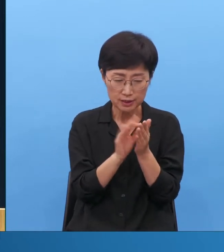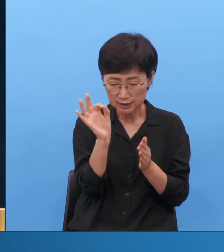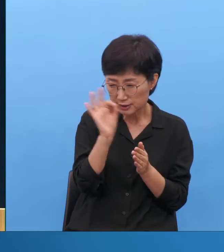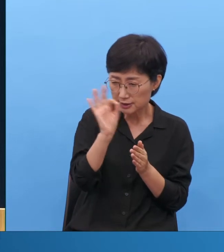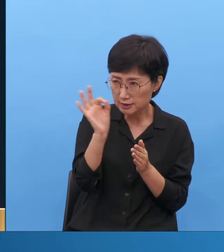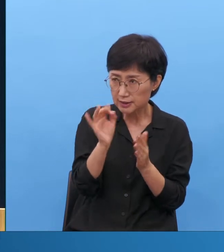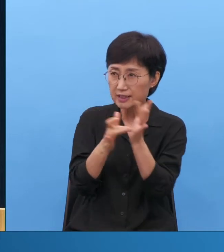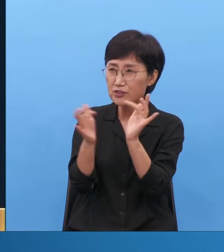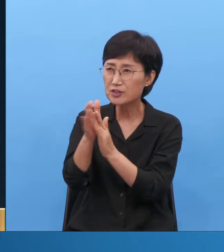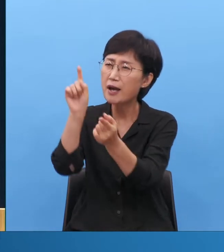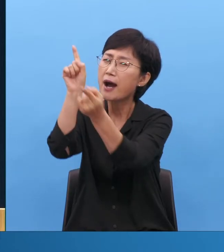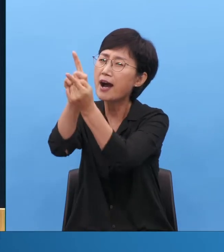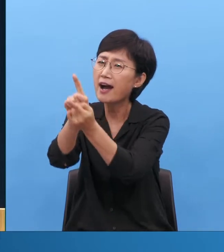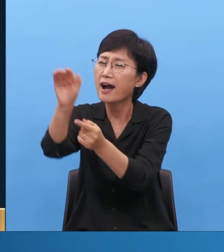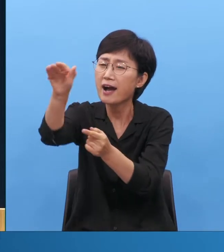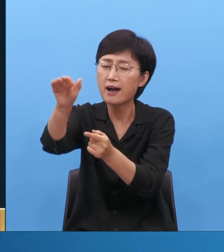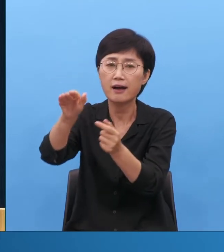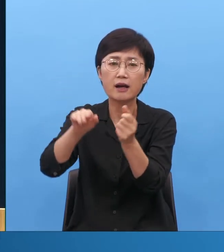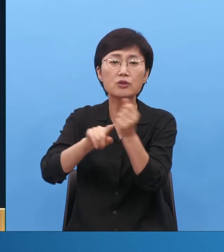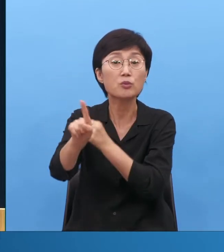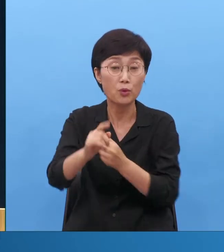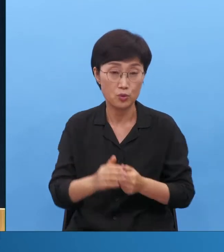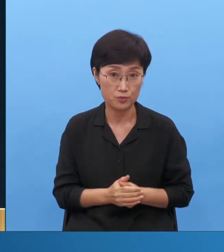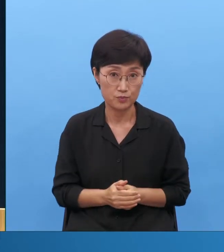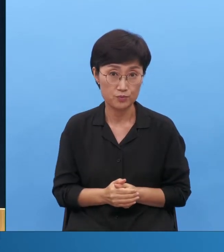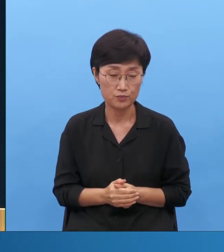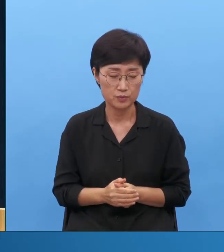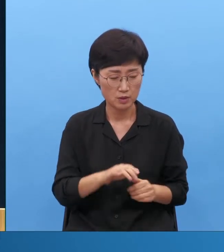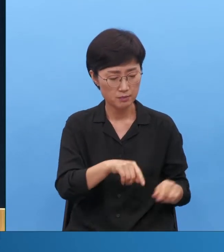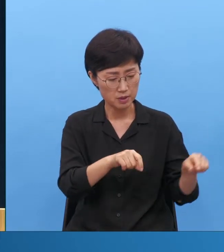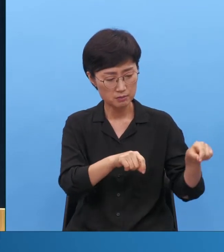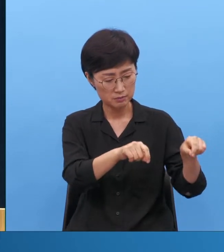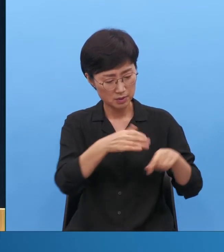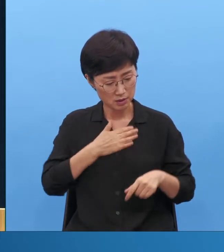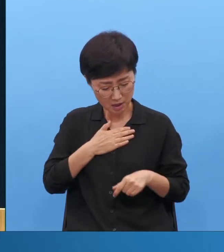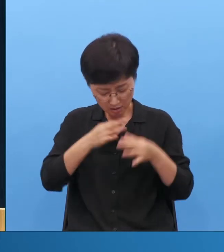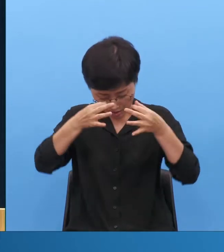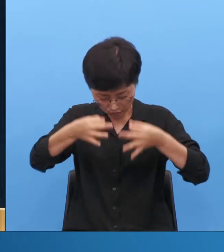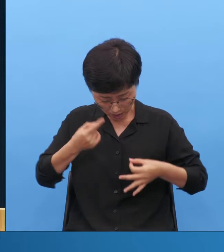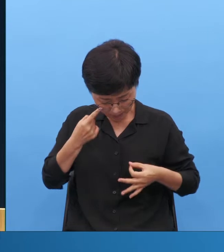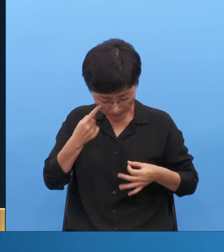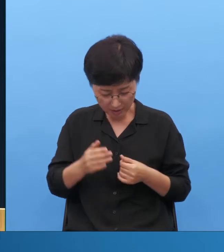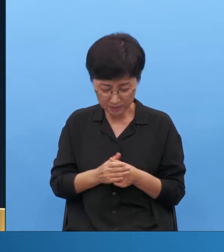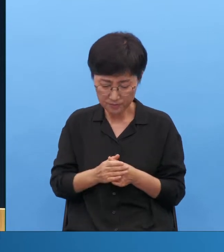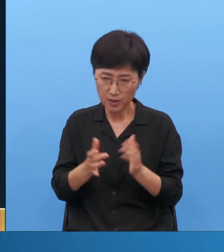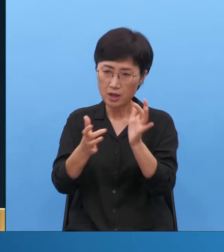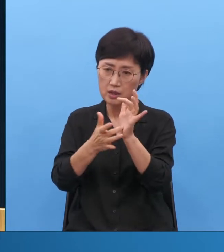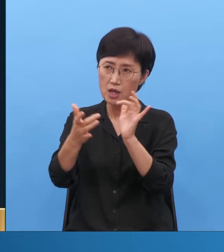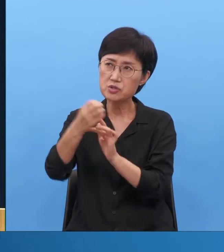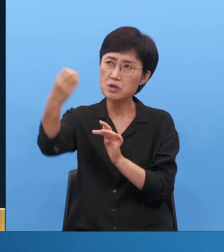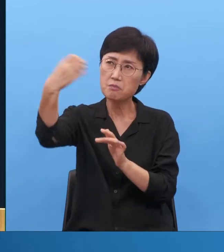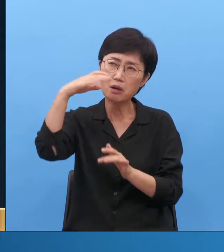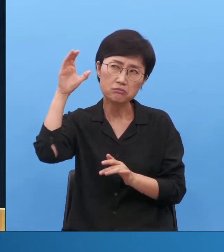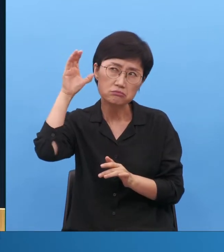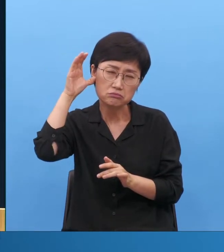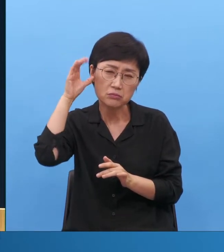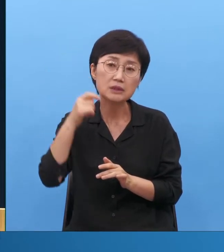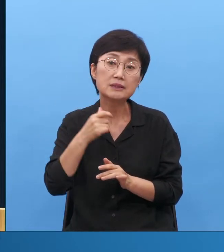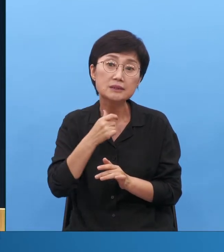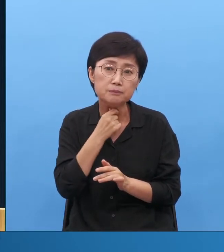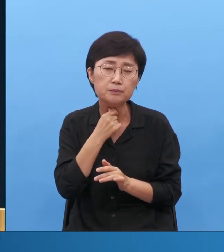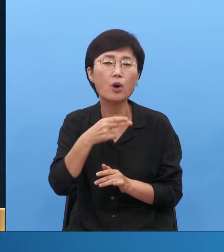came to Jesus was not to hear 우리가 these 신앙생활 그렇게 words. 하잖아요. We live our walk of faith the same way, do we not? 예수님이 진짜 말씀하는 걸 들으려고 하는 게 아닙니다. 그 말을 못 알아들은